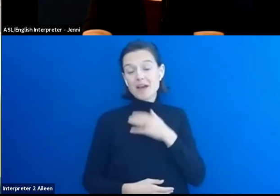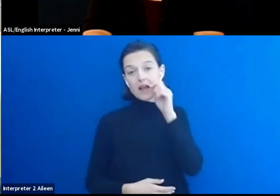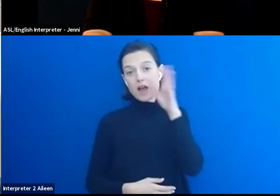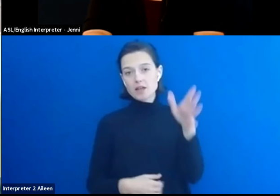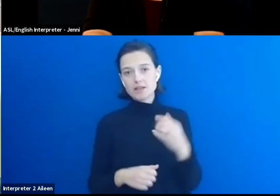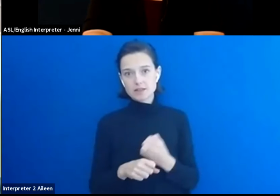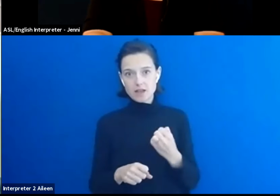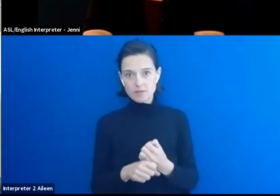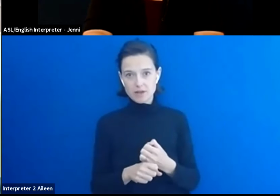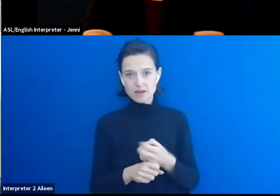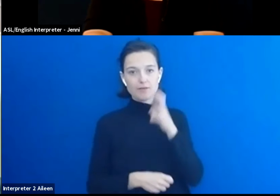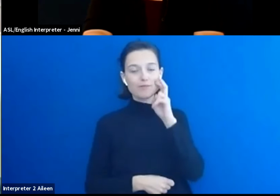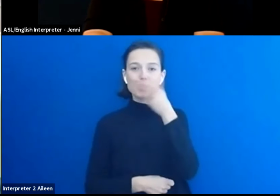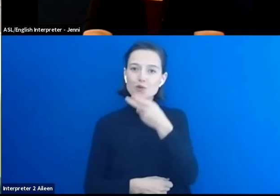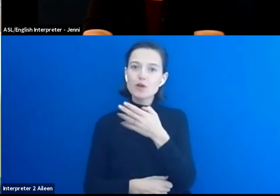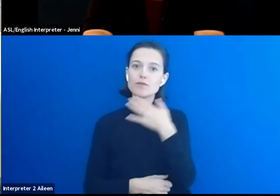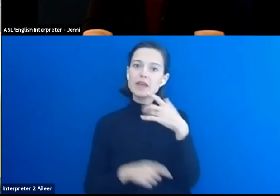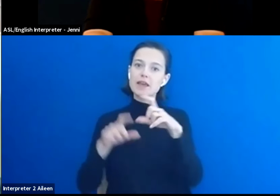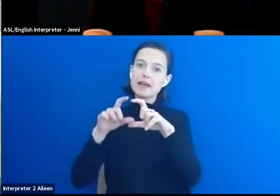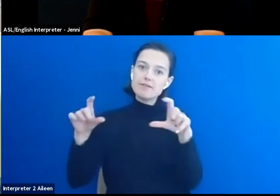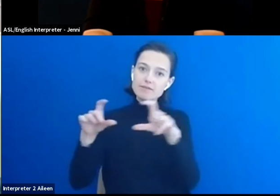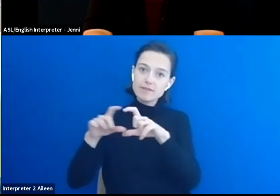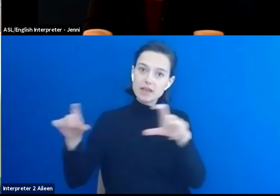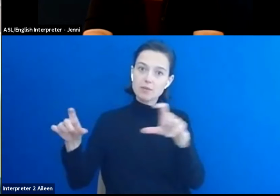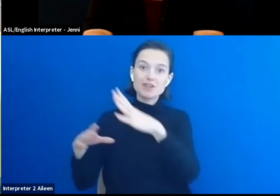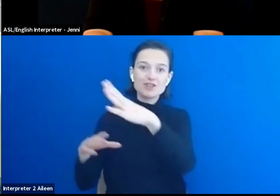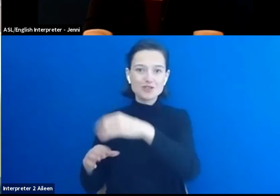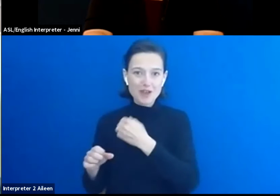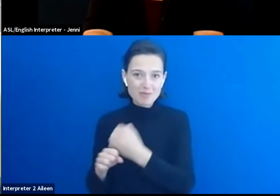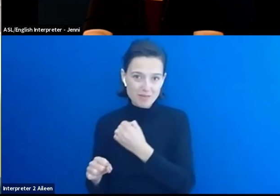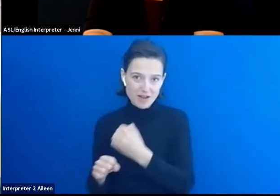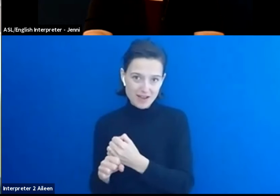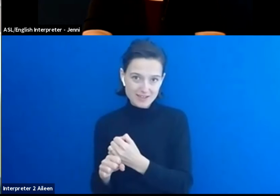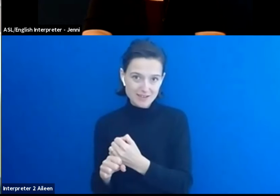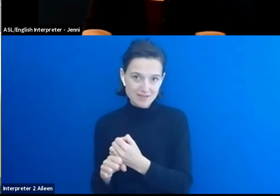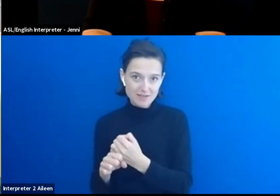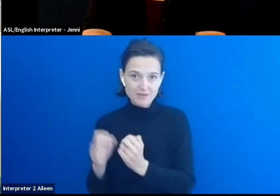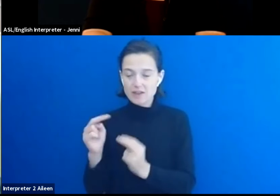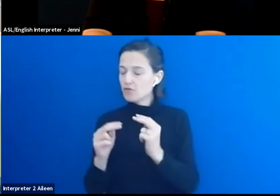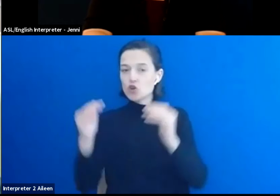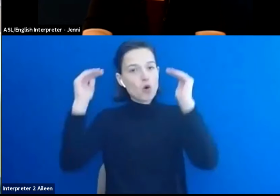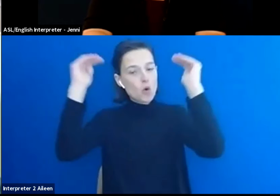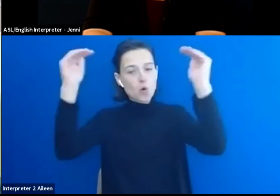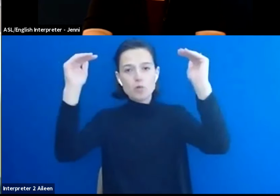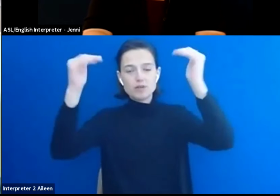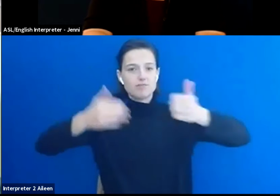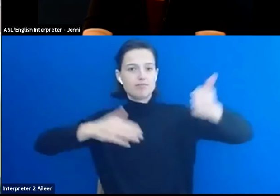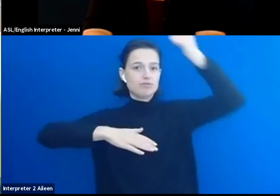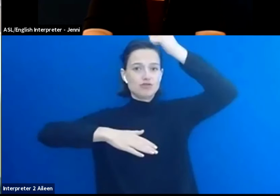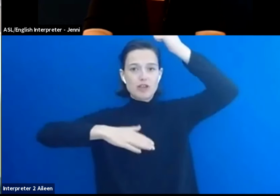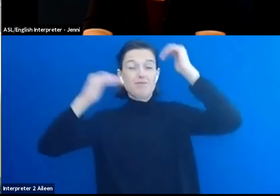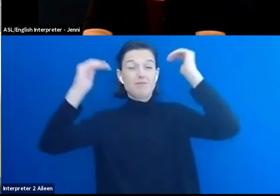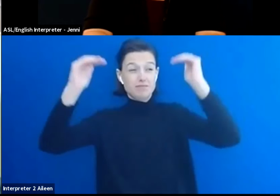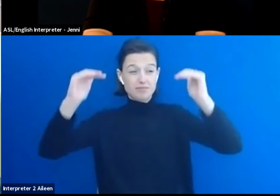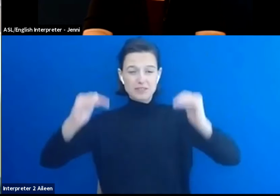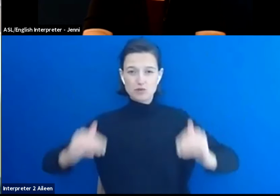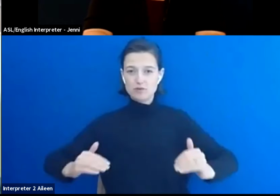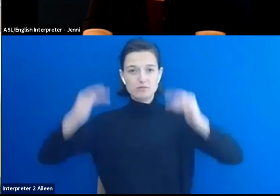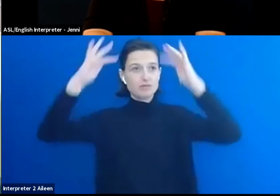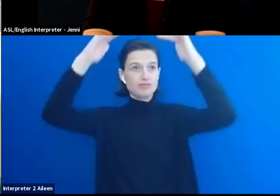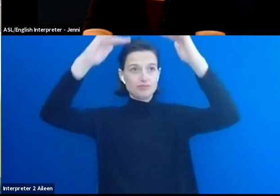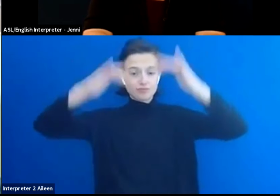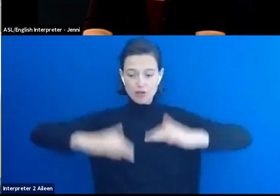wie möglich mit Unternehmen zusammenzuarbeiten, auf verschiedensten Ebenen, von oben bis unten, sie an der Hand zu nehmen, an dem Fokus, wo